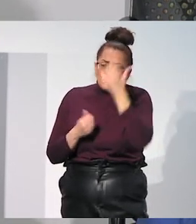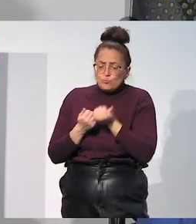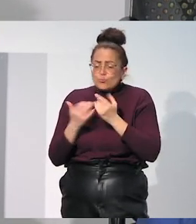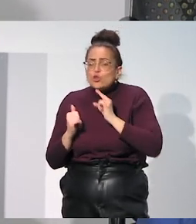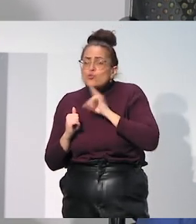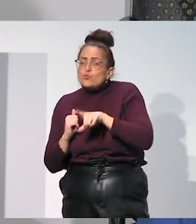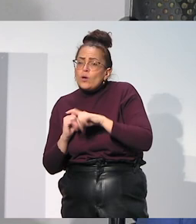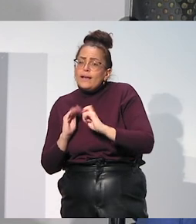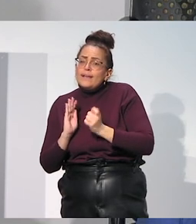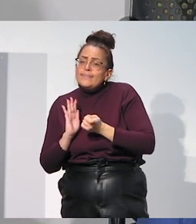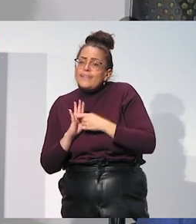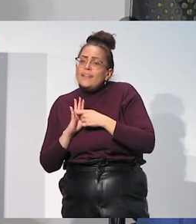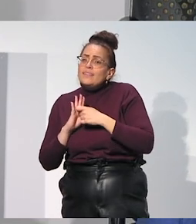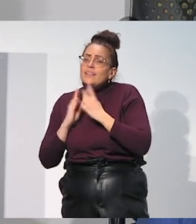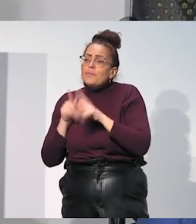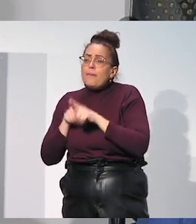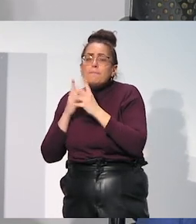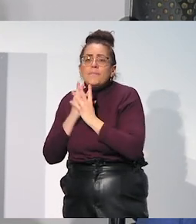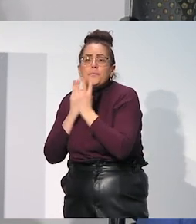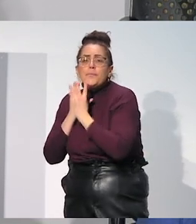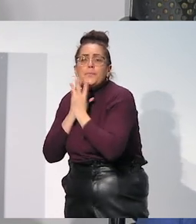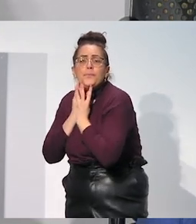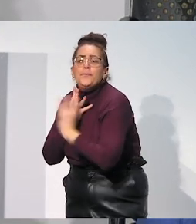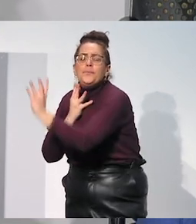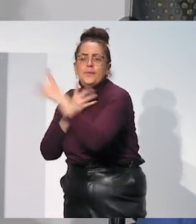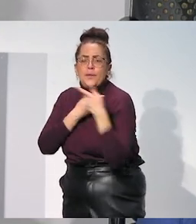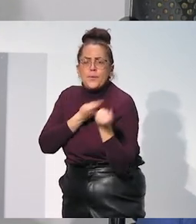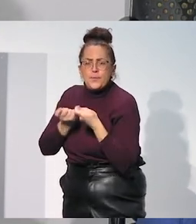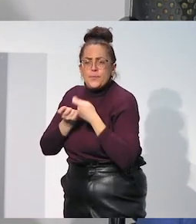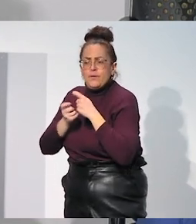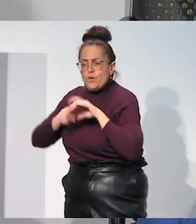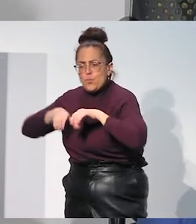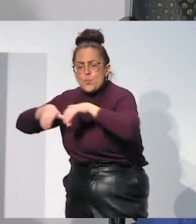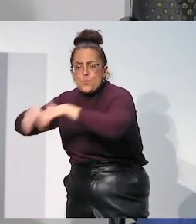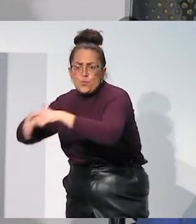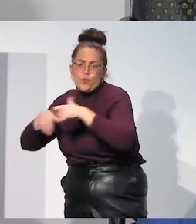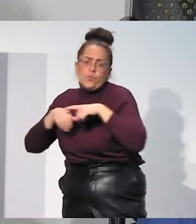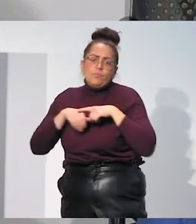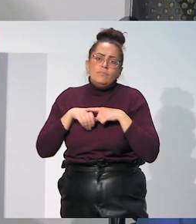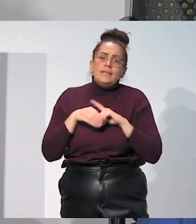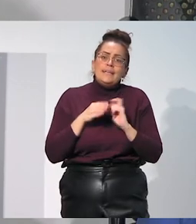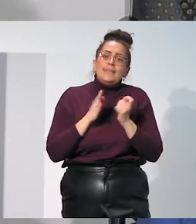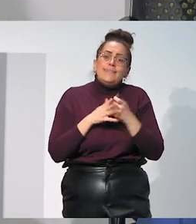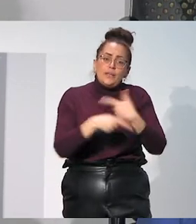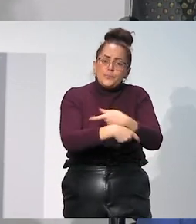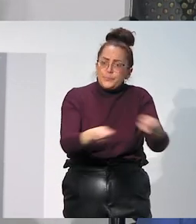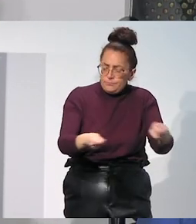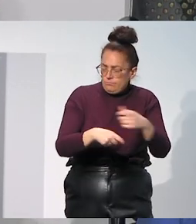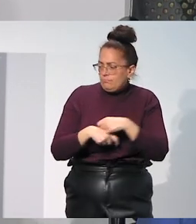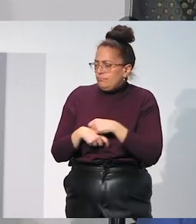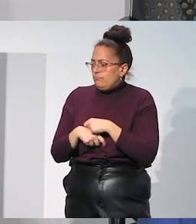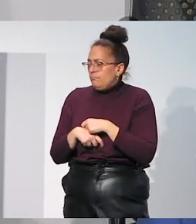foin et le regain, avant le 15 août. Il s'était retenu tant que sa tante était